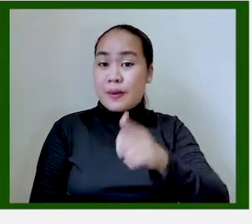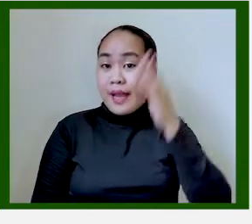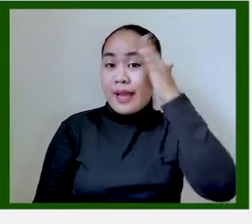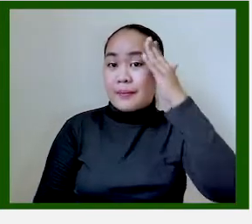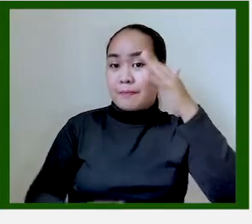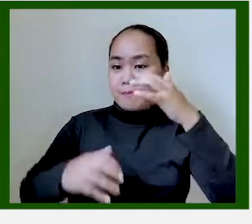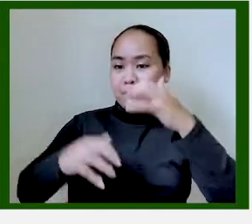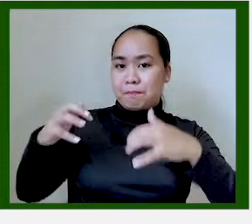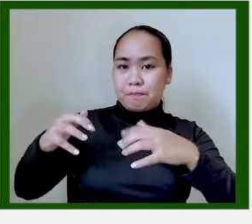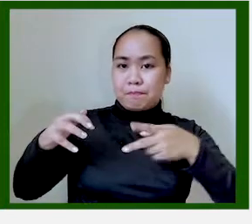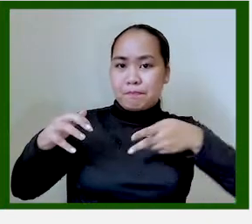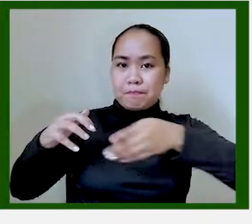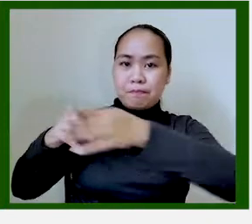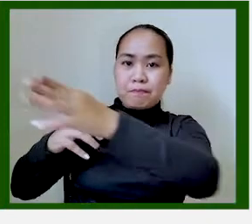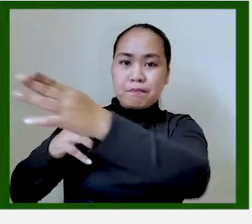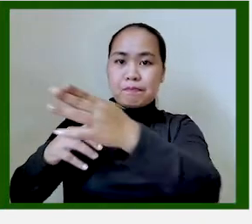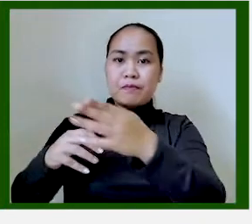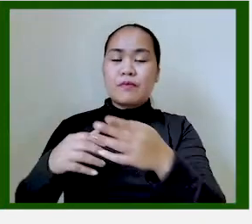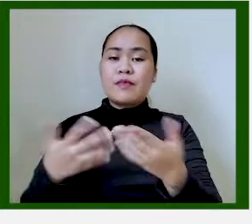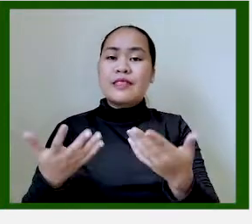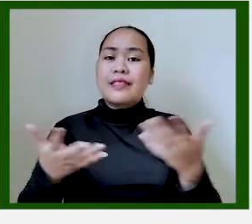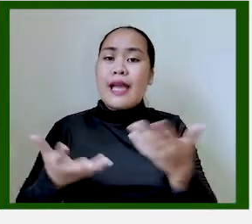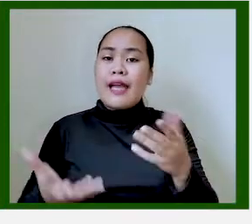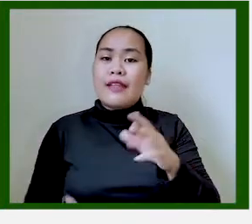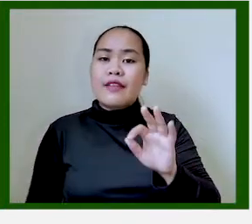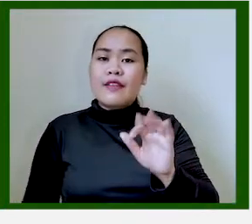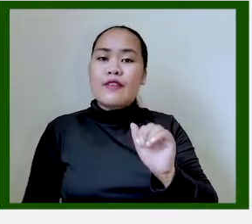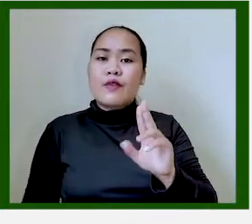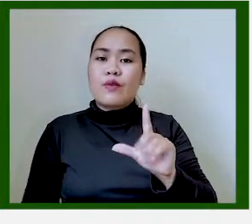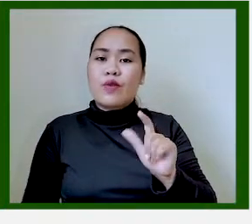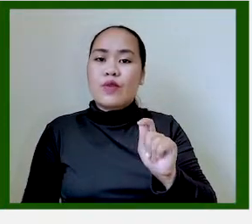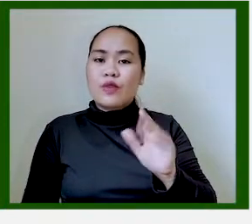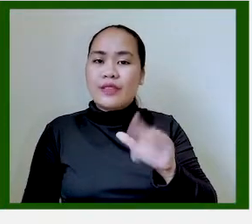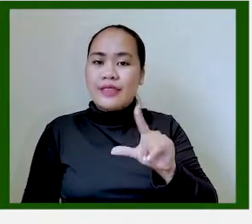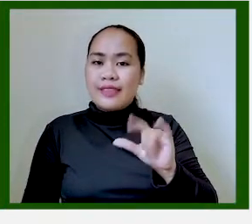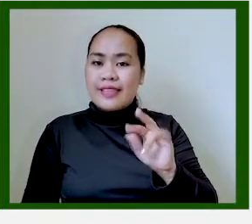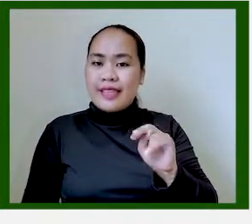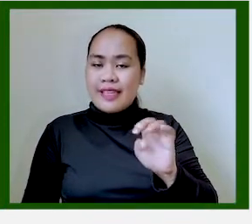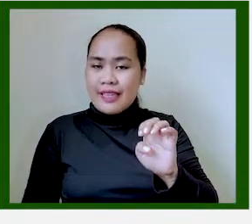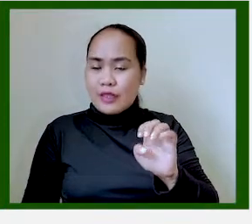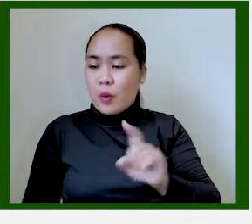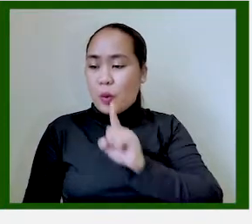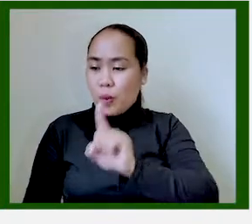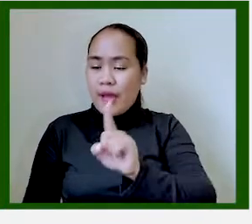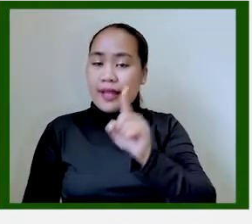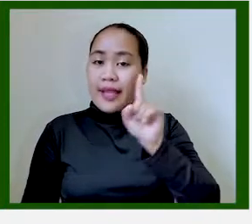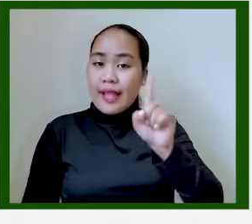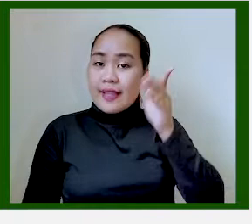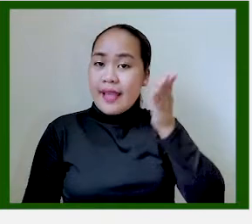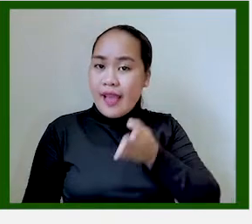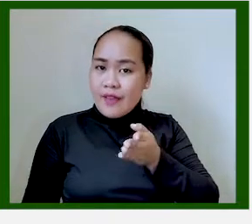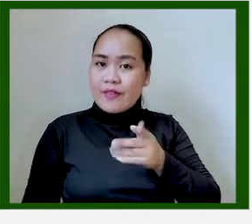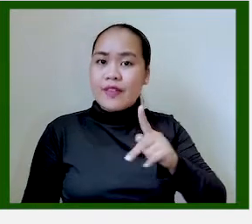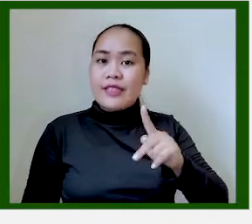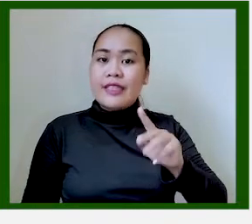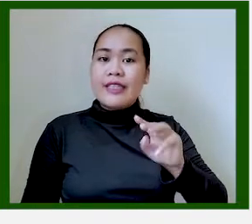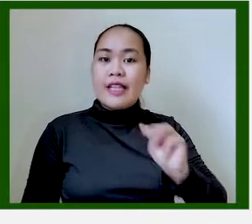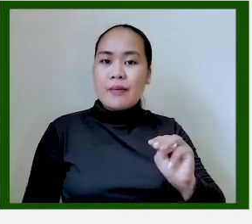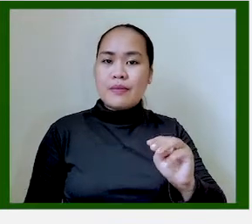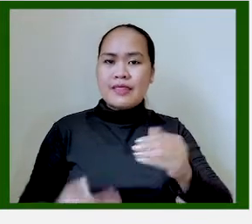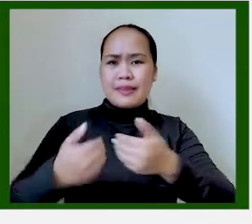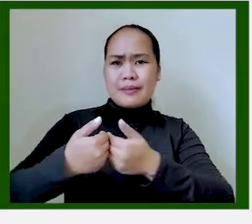Ang pinaka distansya ng fault line, no, sa Barangay San Antonio is 1.5 kilometers. So napakalayo, no, ng Barangay San Antonio